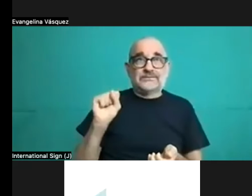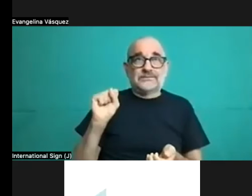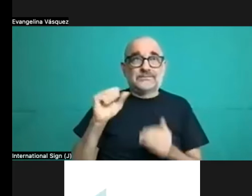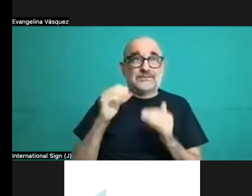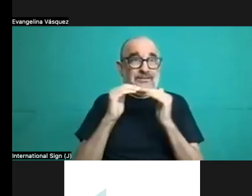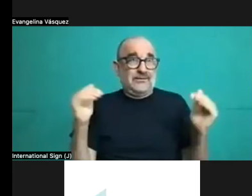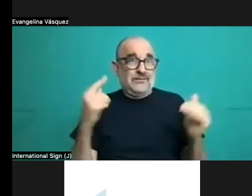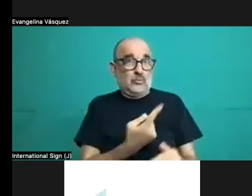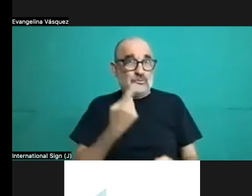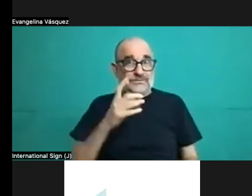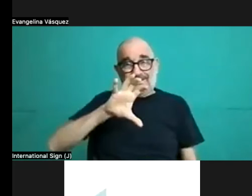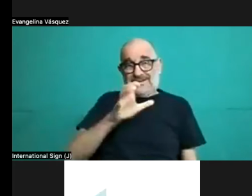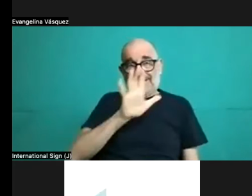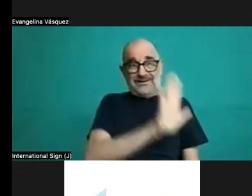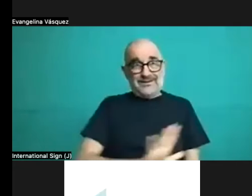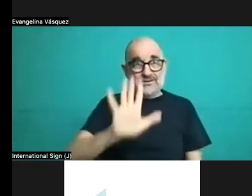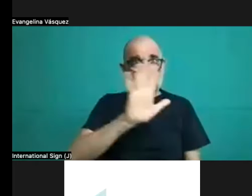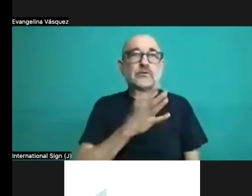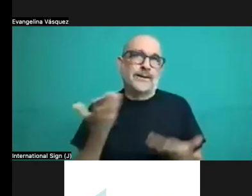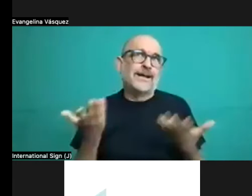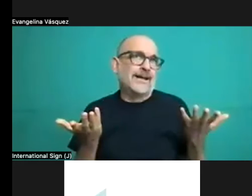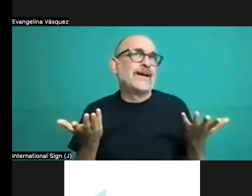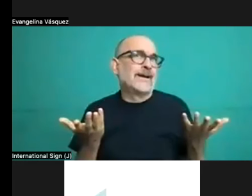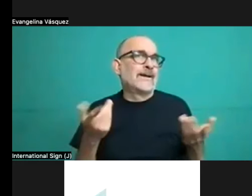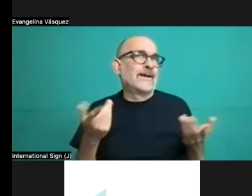ou, comme notre collègue le disait,